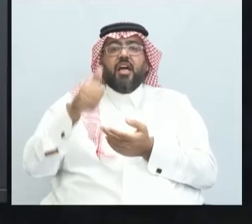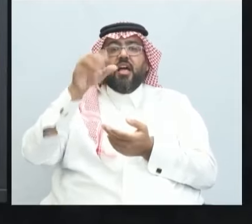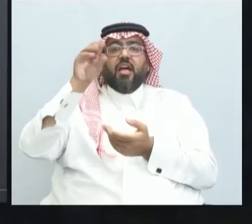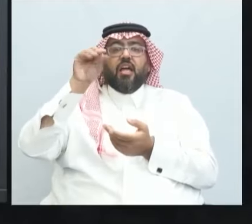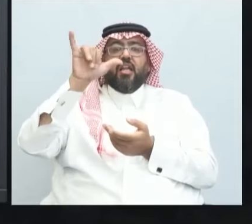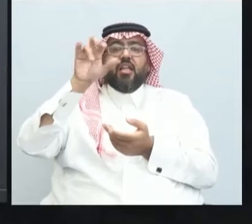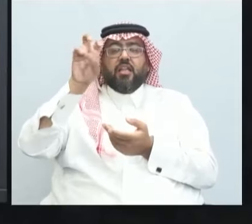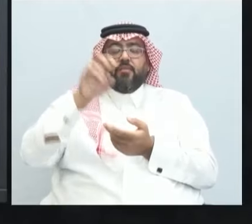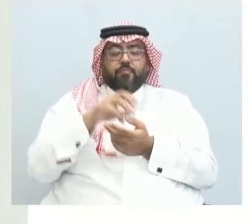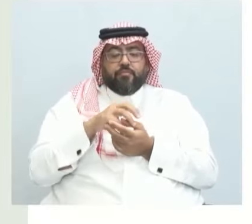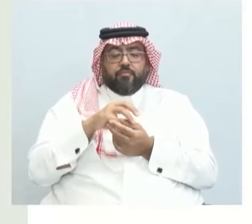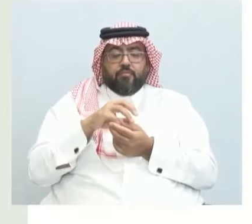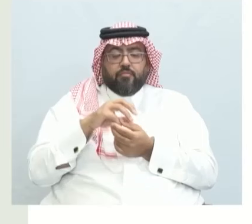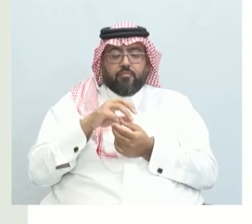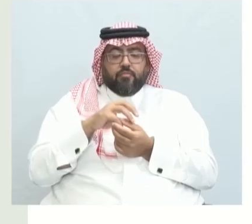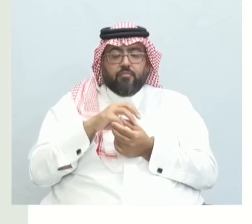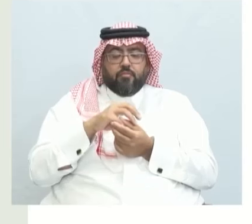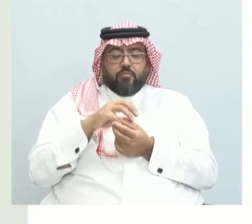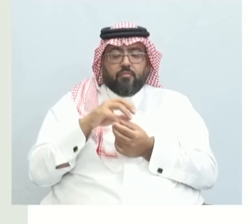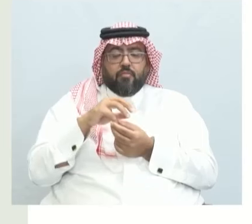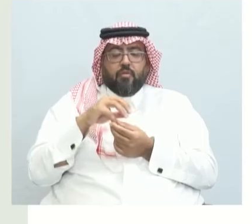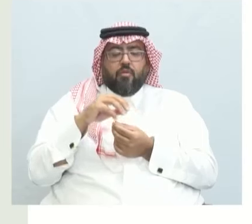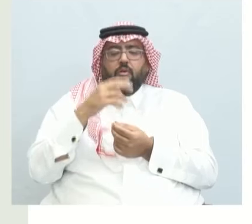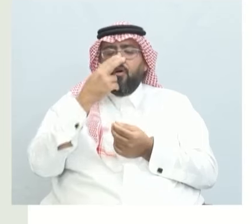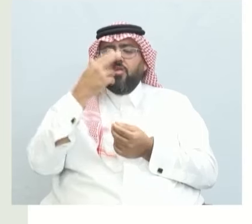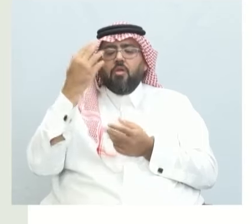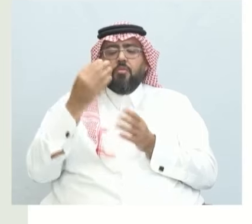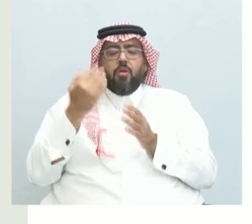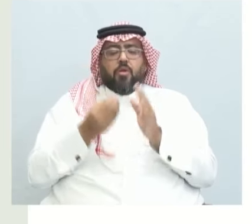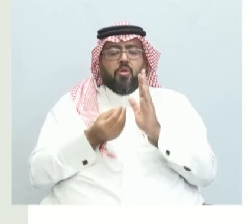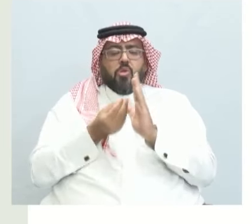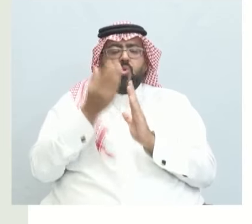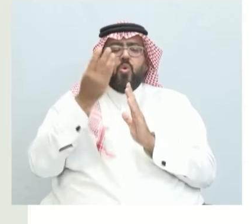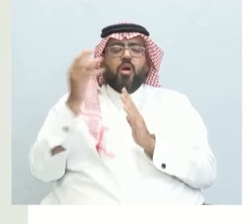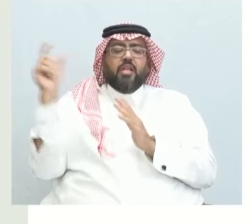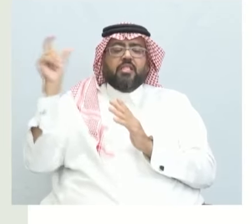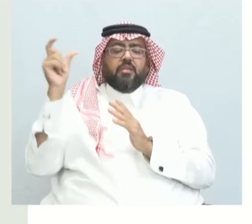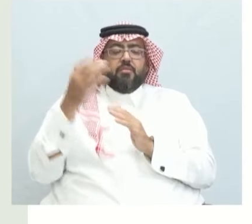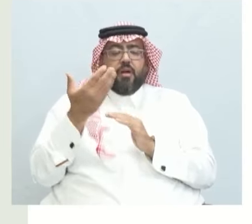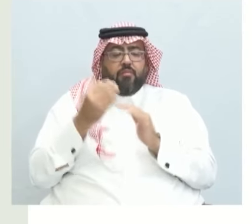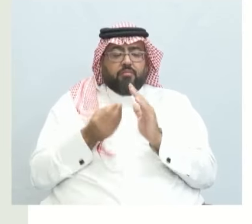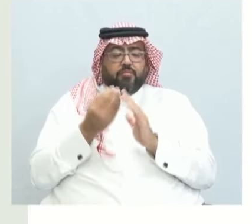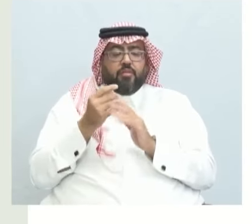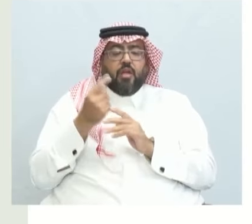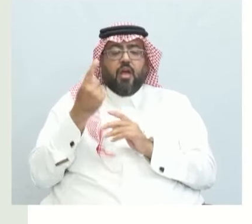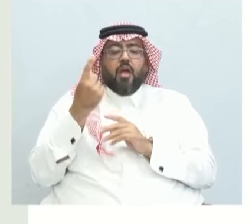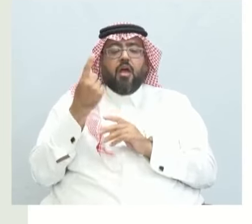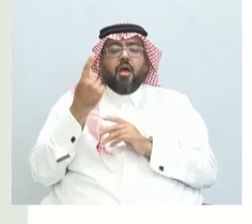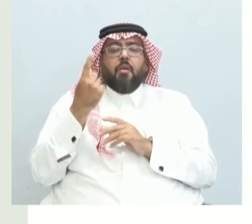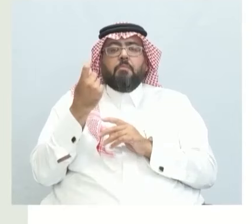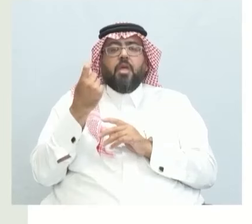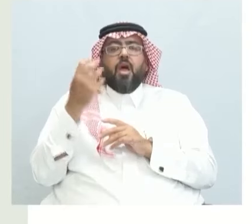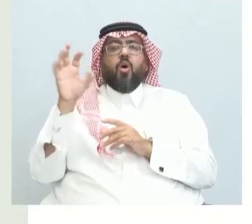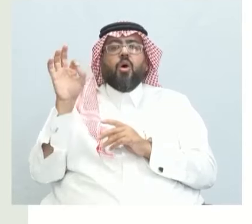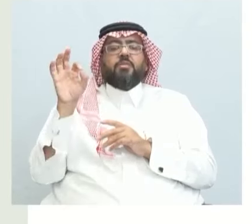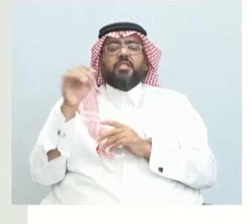الجاهلي جميل طبعا هنا سنقول مثلا العصر الجاهلي ذاك العصر الذي سبق ظهور الاسلام هو عصر سبق ظهور الاسلام بقرن ونصف من الزمان